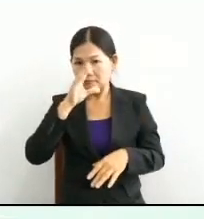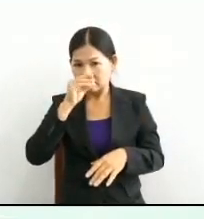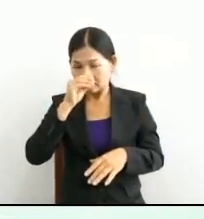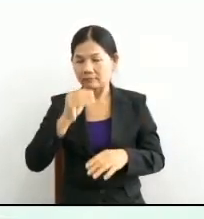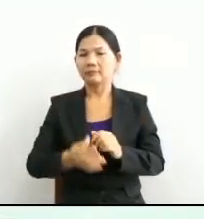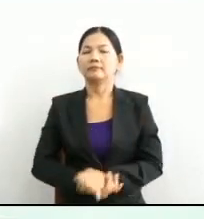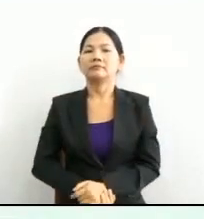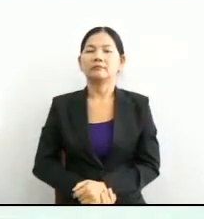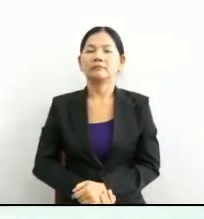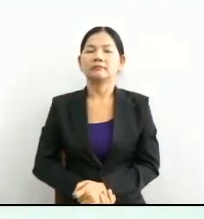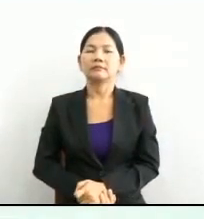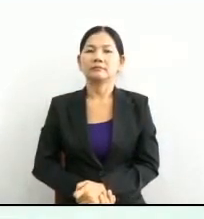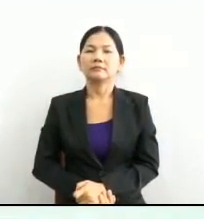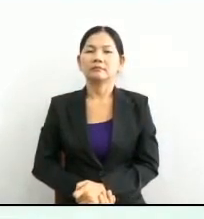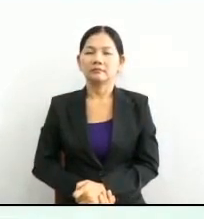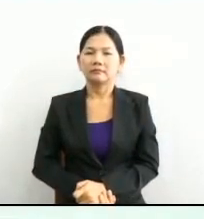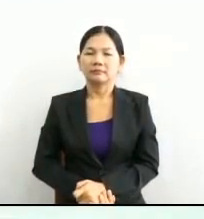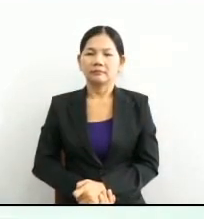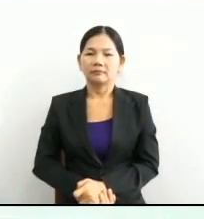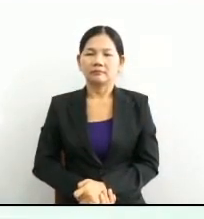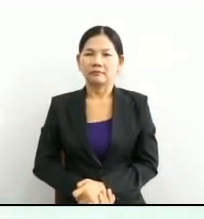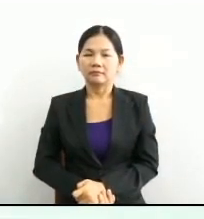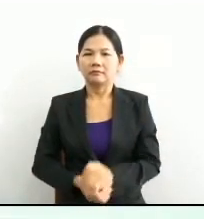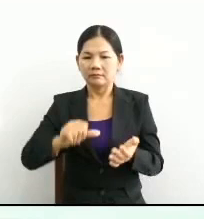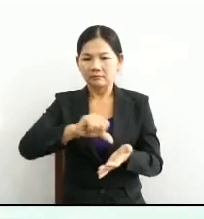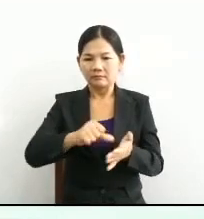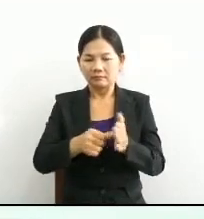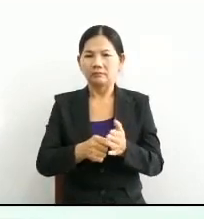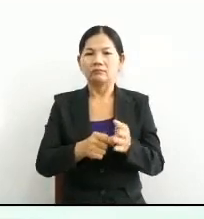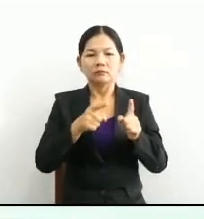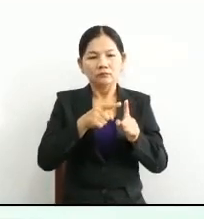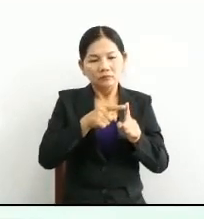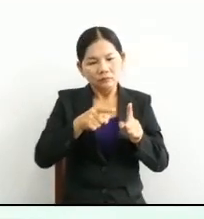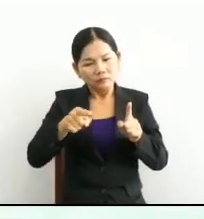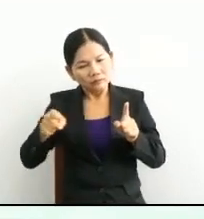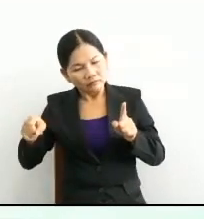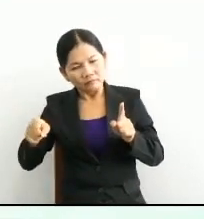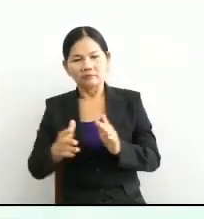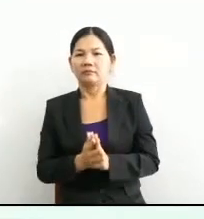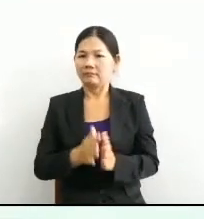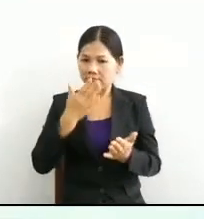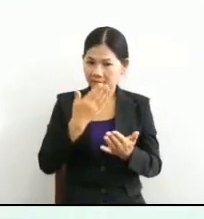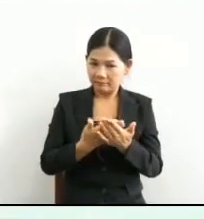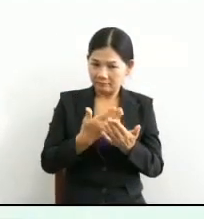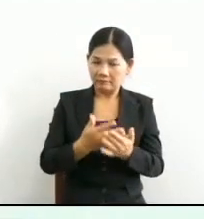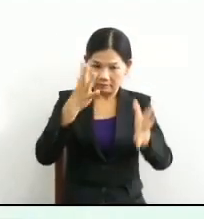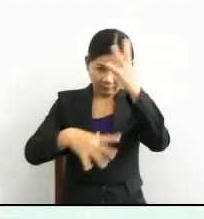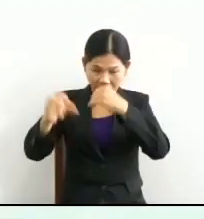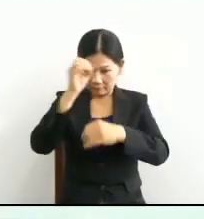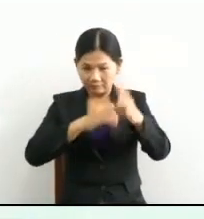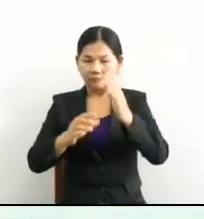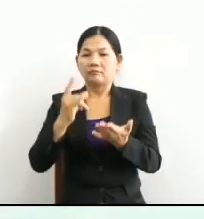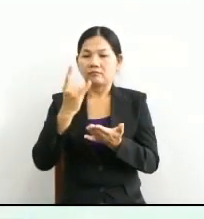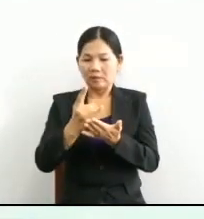chà nhìn chẳng át tầm này viên hiền về nhìn tích con á tay nè khu xâm xa xa để con bán sạc xa xa yôn